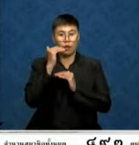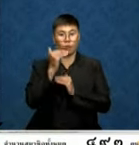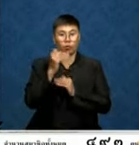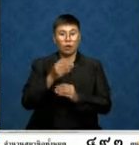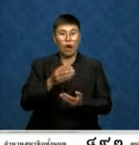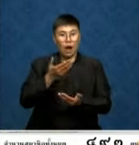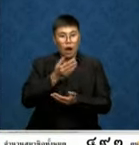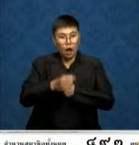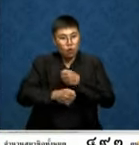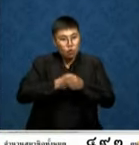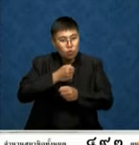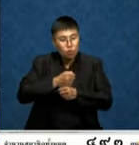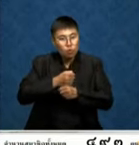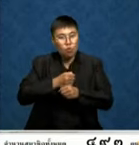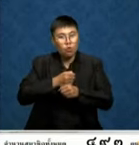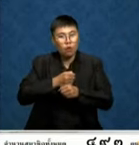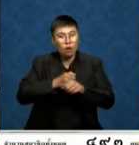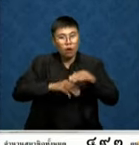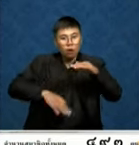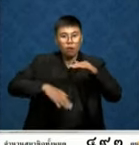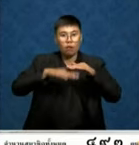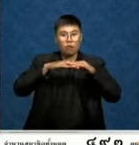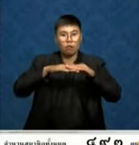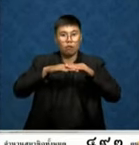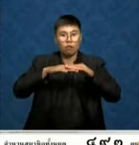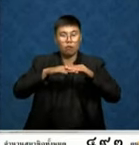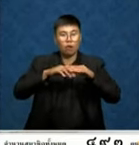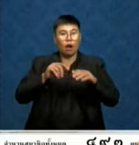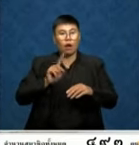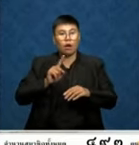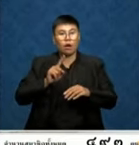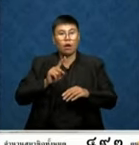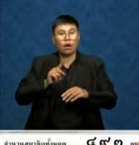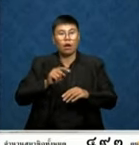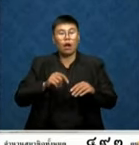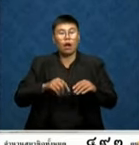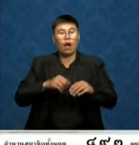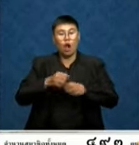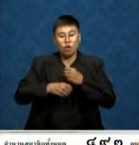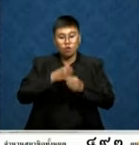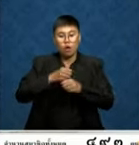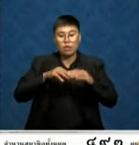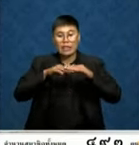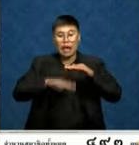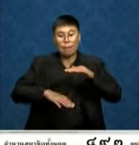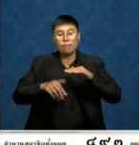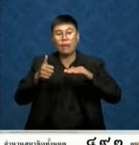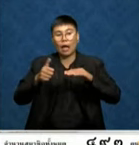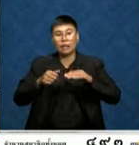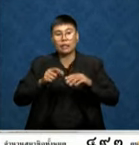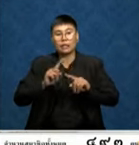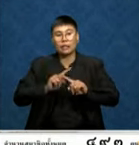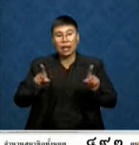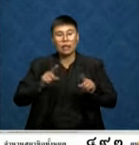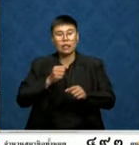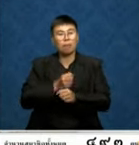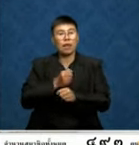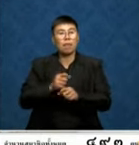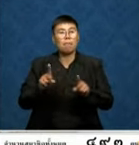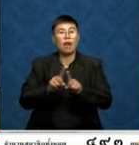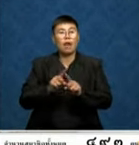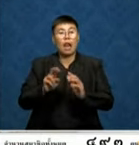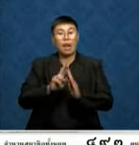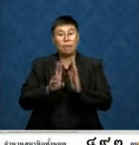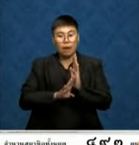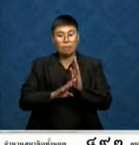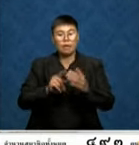อายุขั้นสูงไว้โอเคครับกำหนดอายุขั้นต่ำได้แต่ว่าควรที่จะทำให้เหมือนระเบียบ